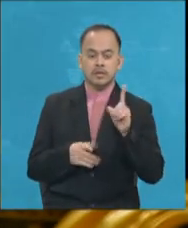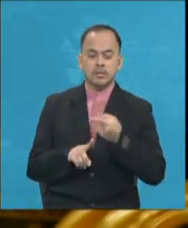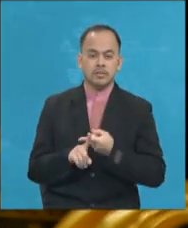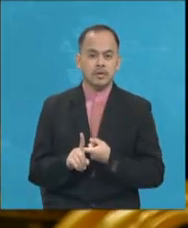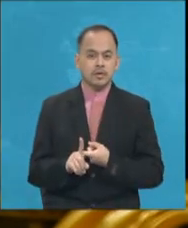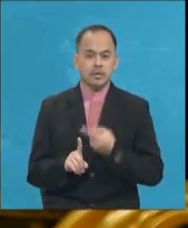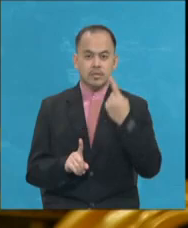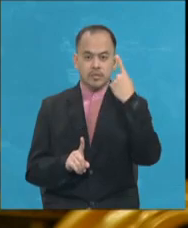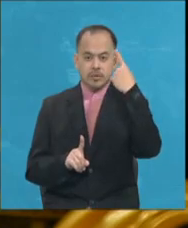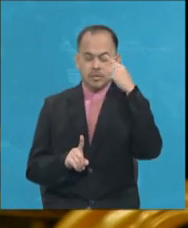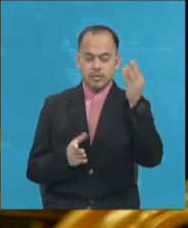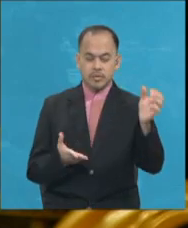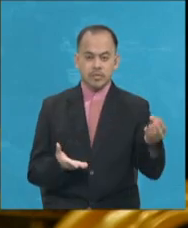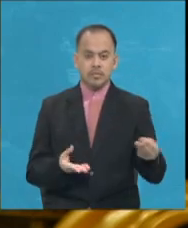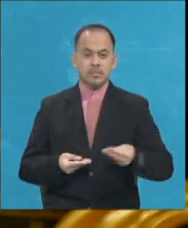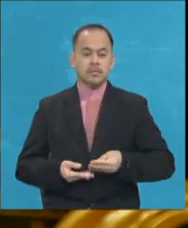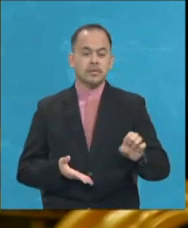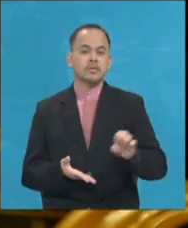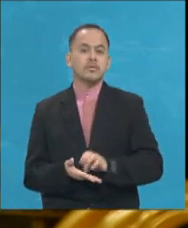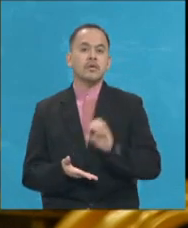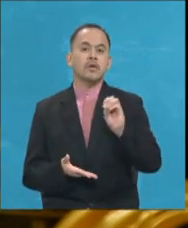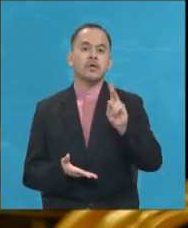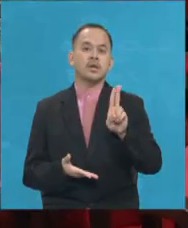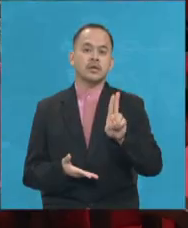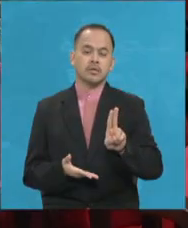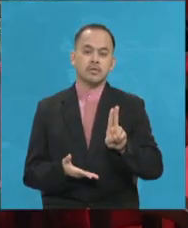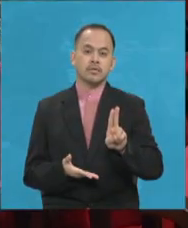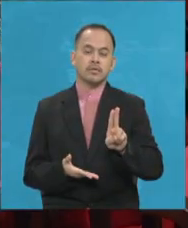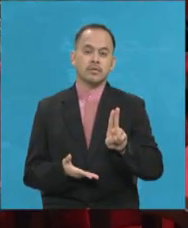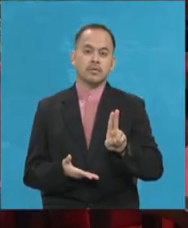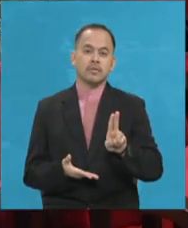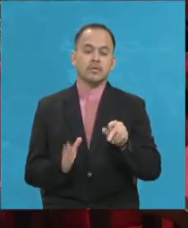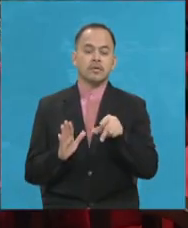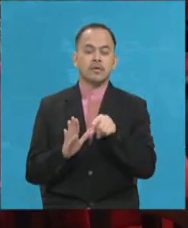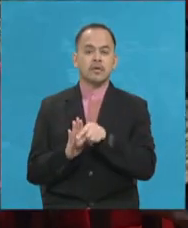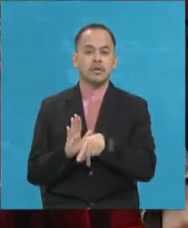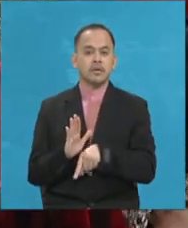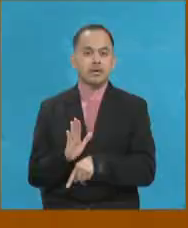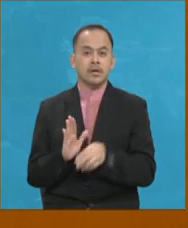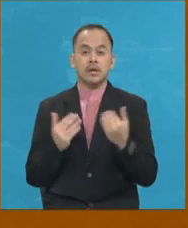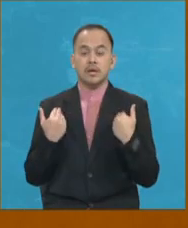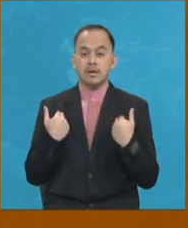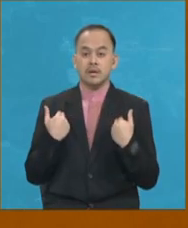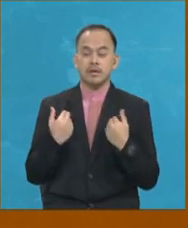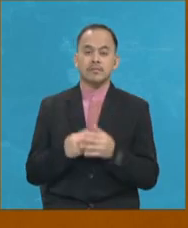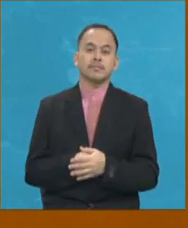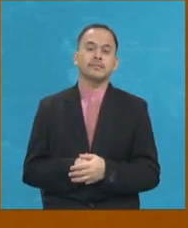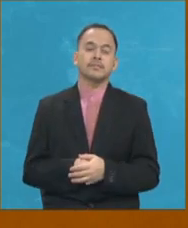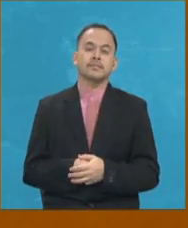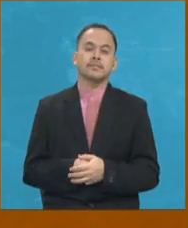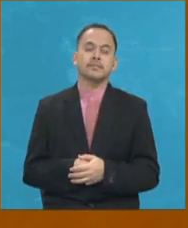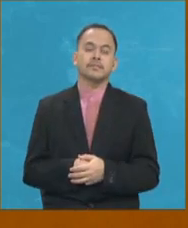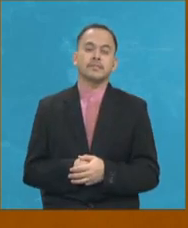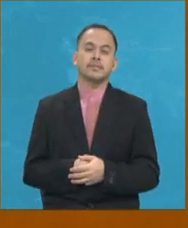bagi penerima Elon kurang upaya dibawah garis Pandu Hai Selain itu